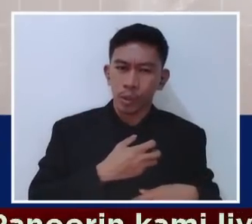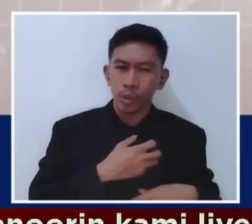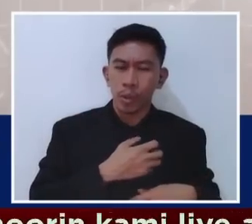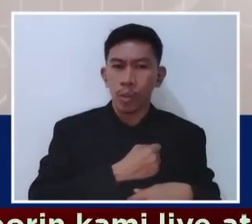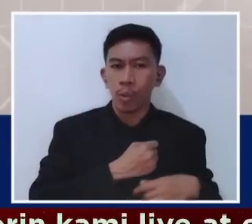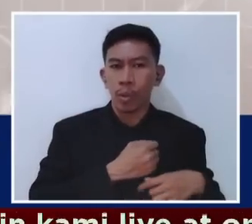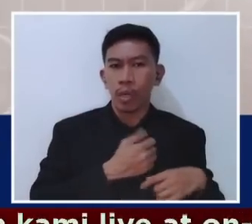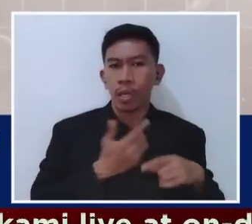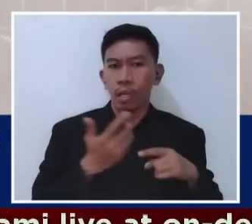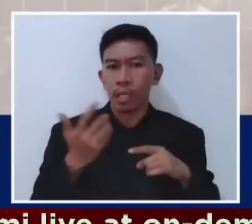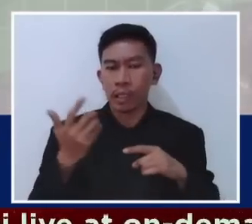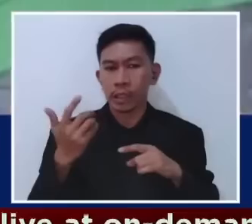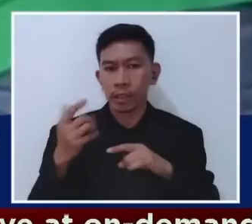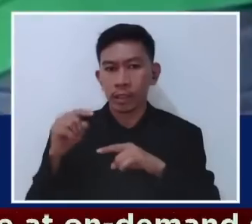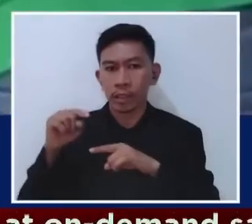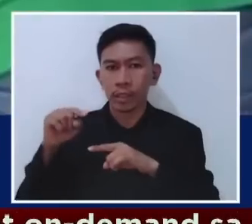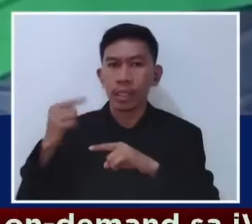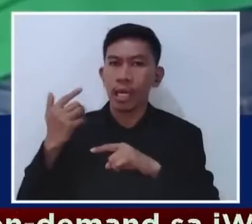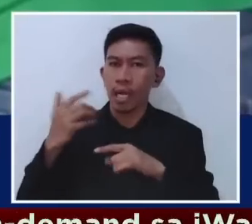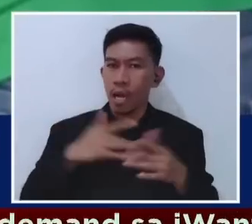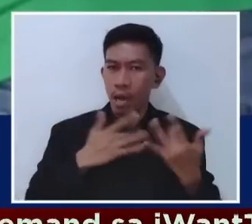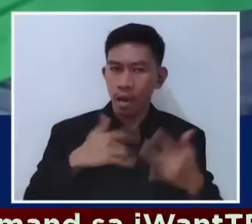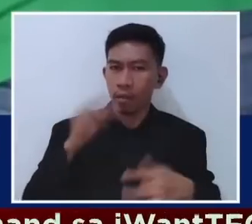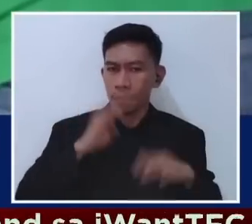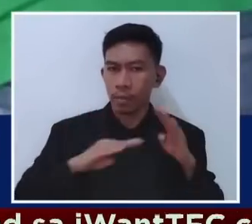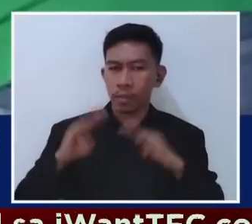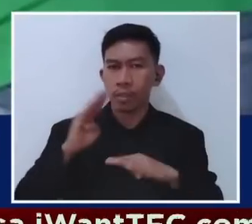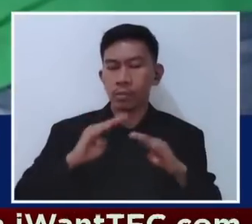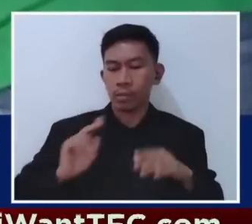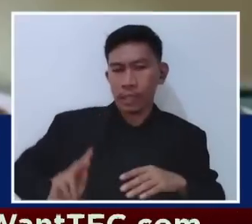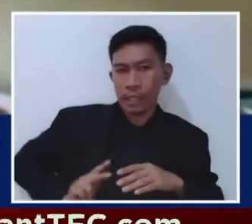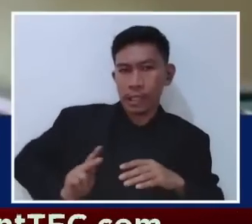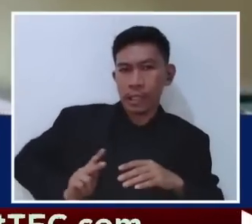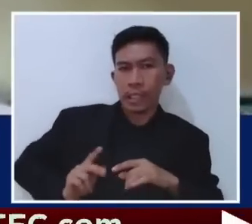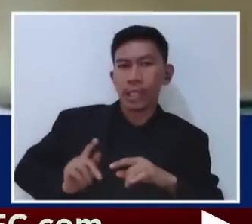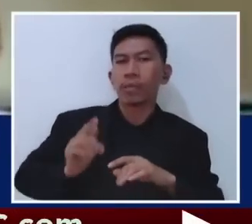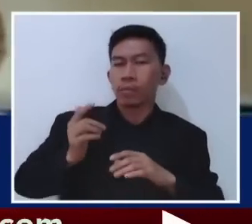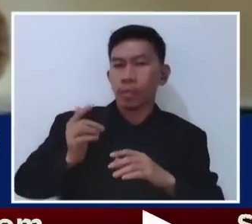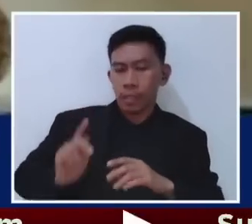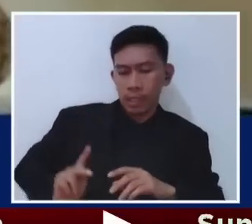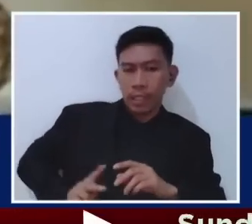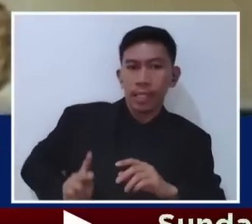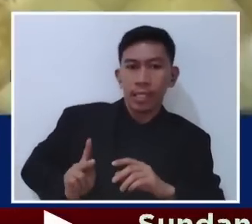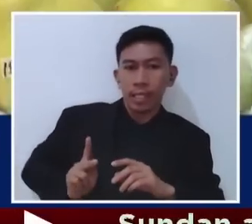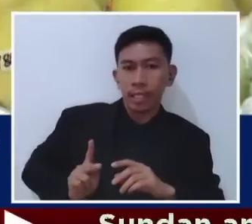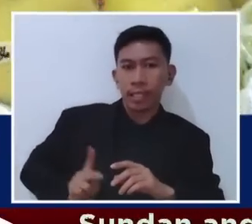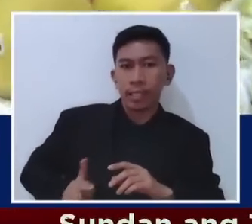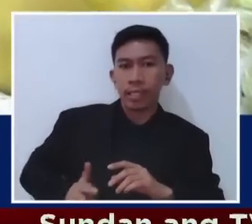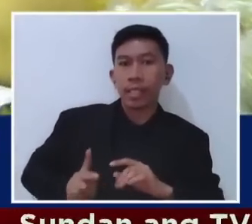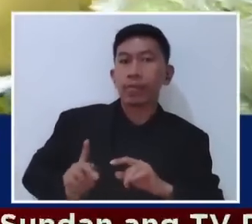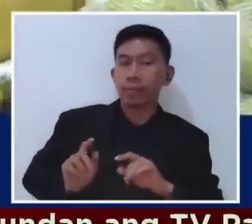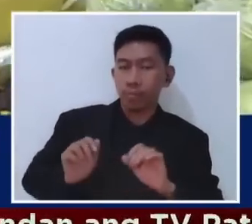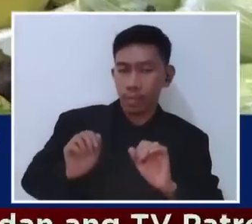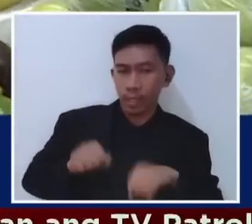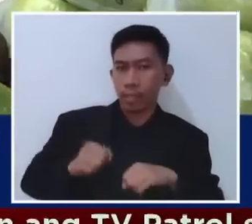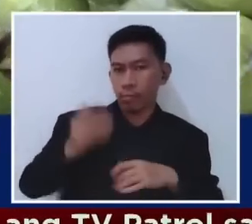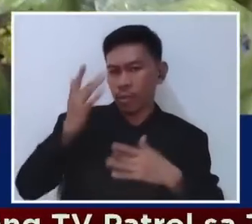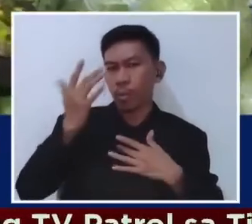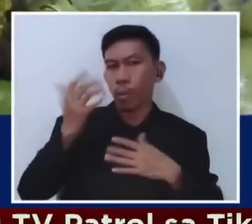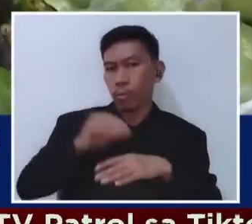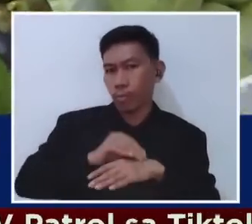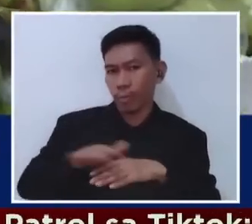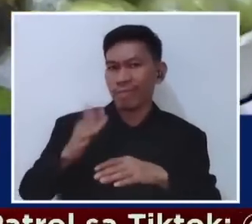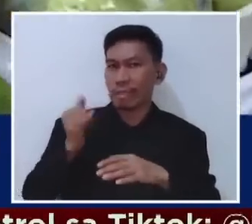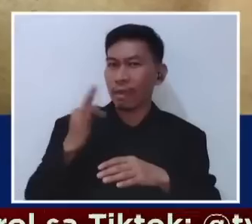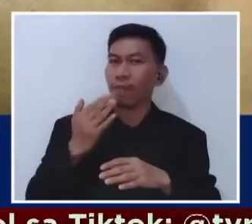ang pagkain ng maalat. Bagamat kailangan din naman ng ating katawan ang asukal at asin, mas mainamaan niya na makuha